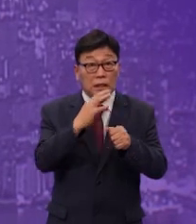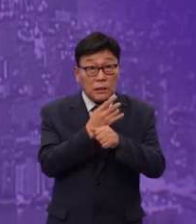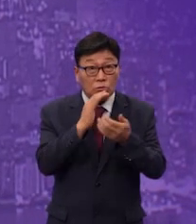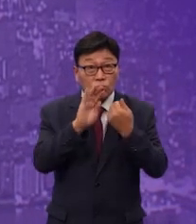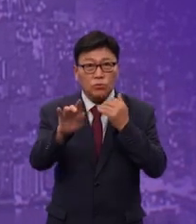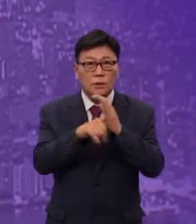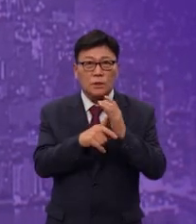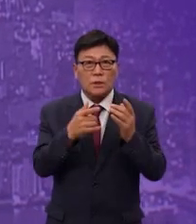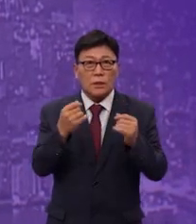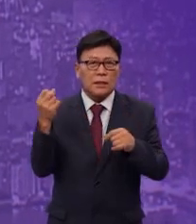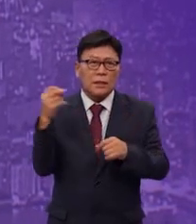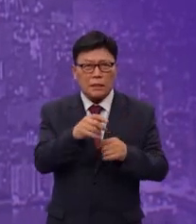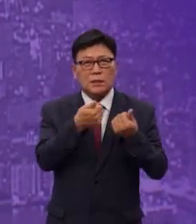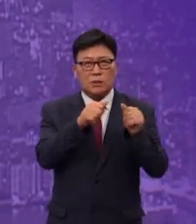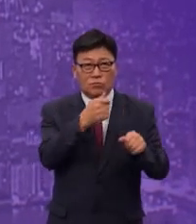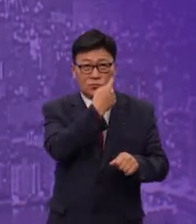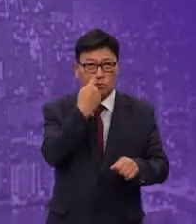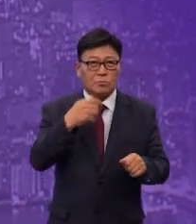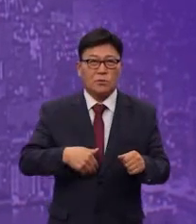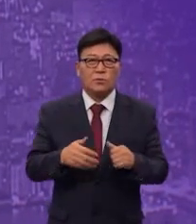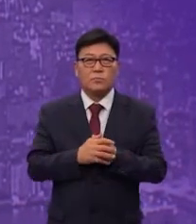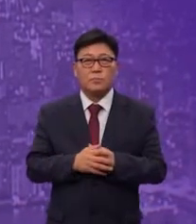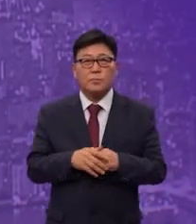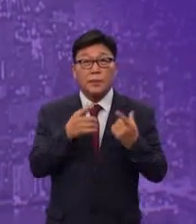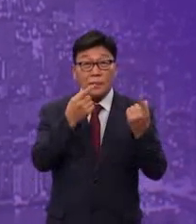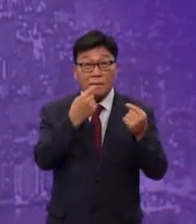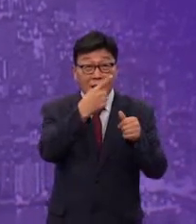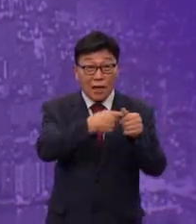4시간이 지나면 다시 지문 인식을 하셔야 됩니다.